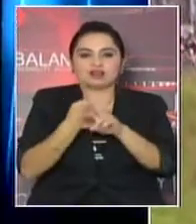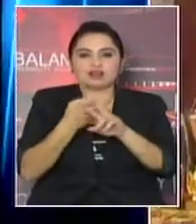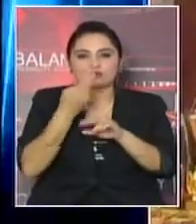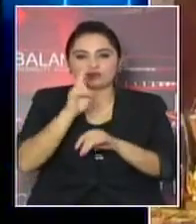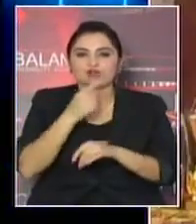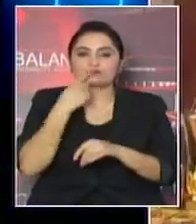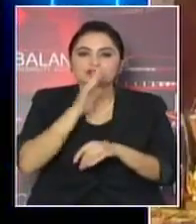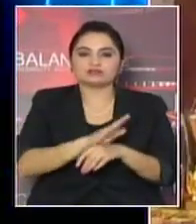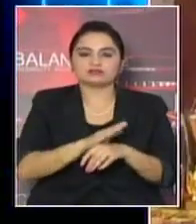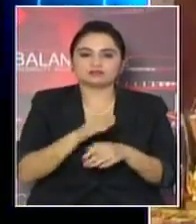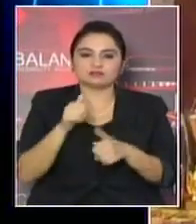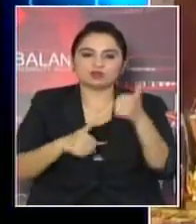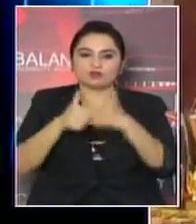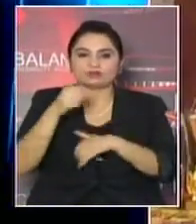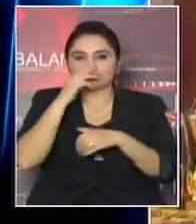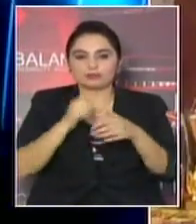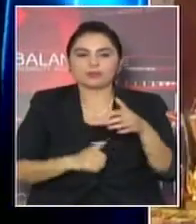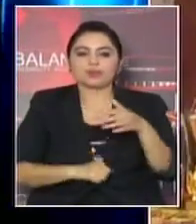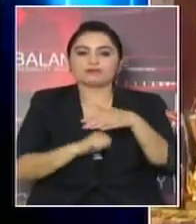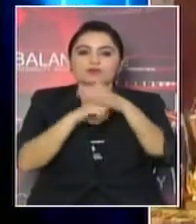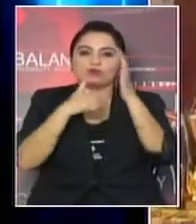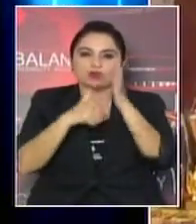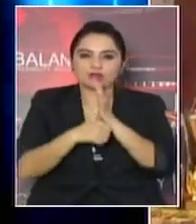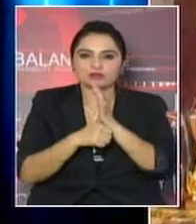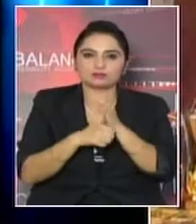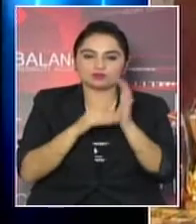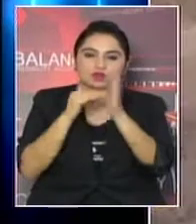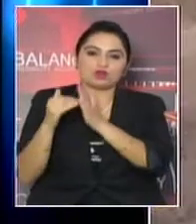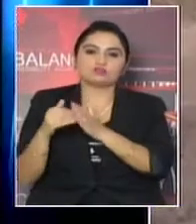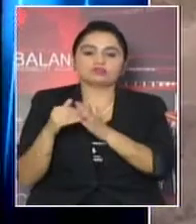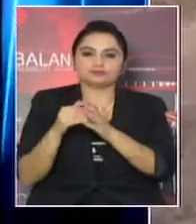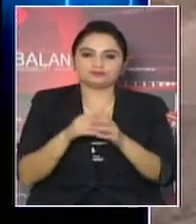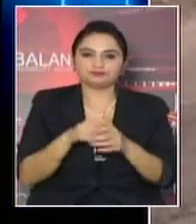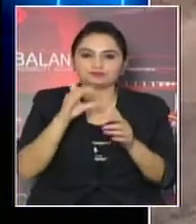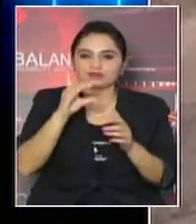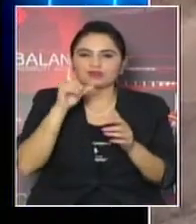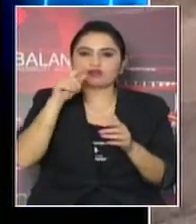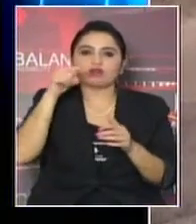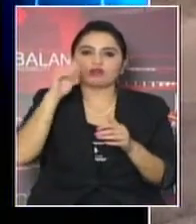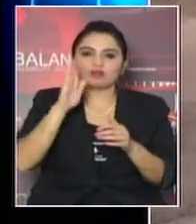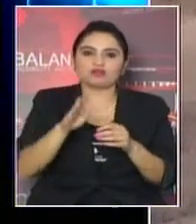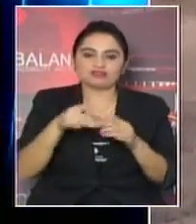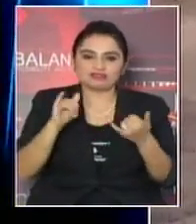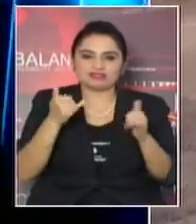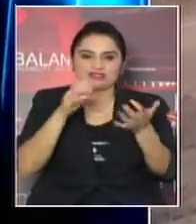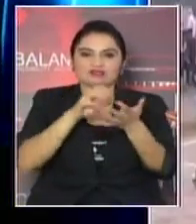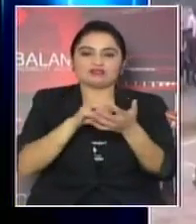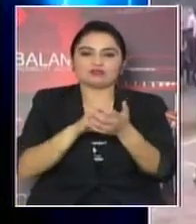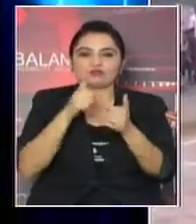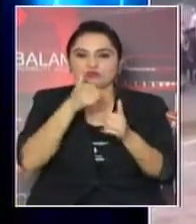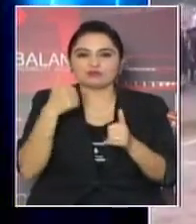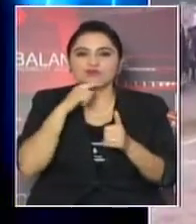बताए। प्रतियोगितामा प्रमुख अतिथि बनेर पुगेका नगर प्रमुख टङ्क जिरेलले खेल मैदानको हरिविजोग देखेपछि आगामी